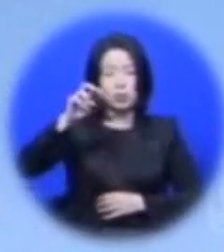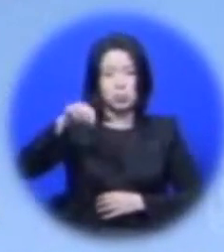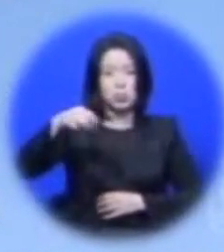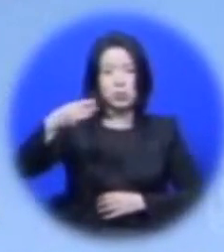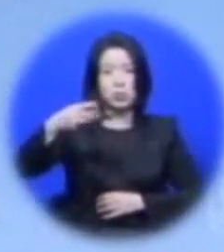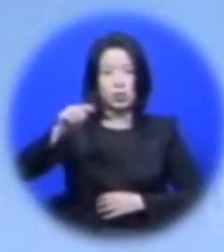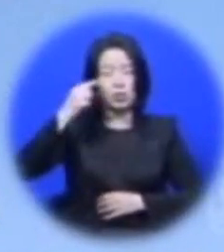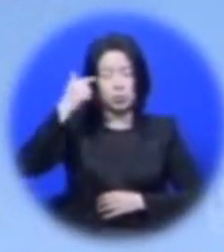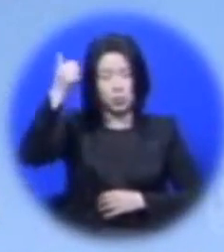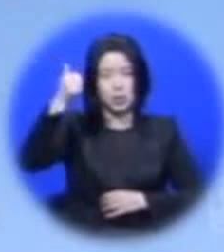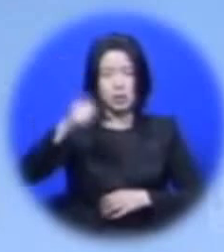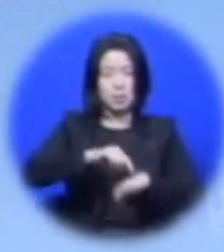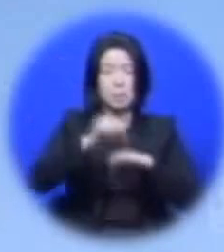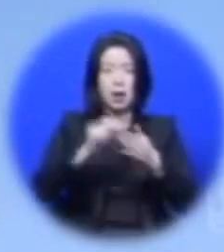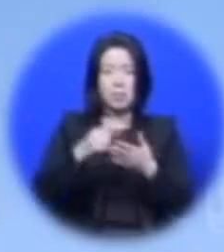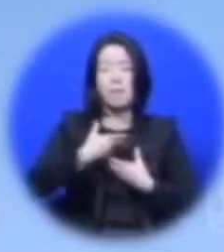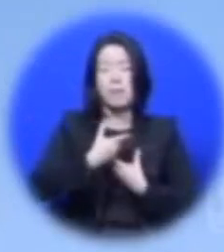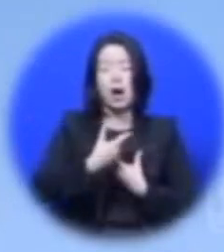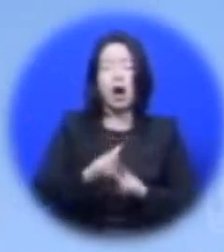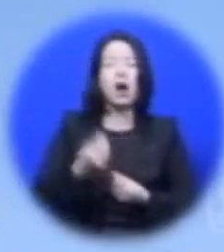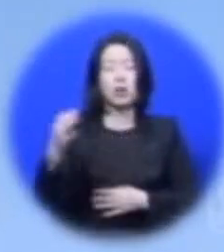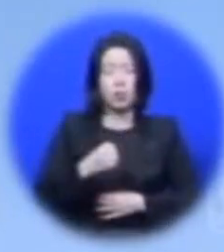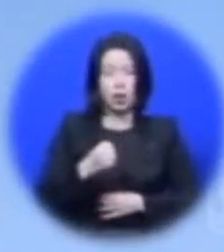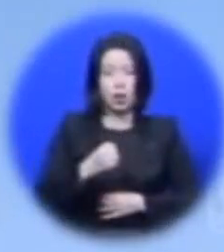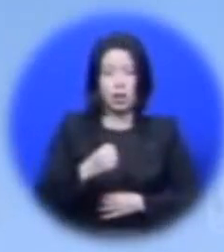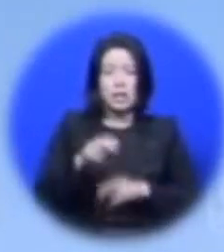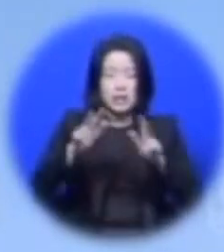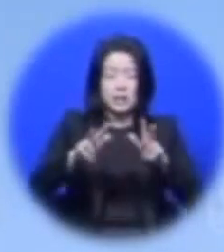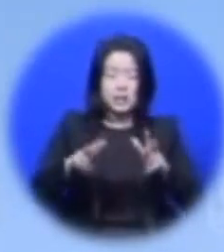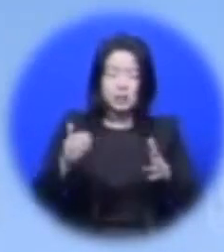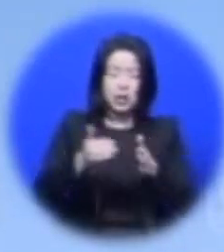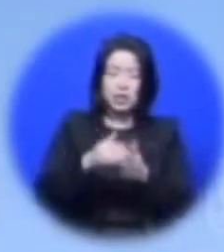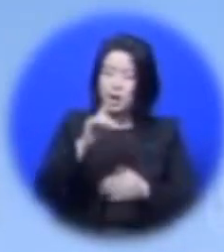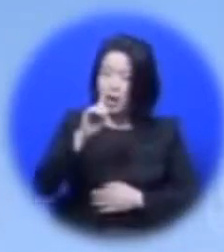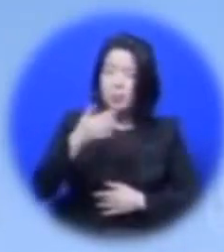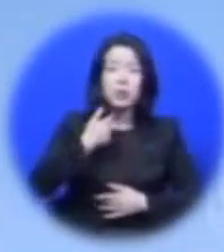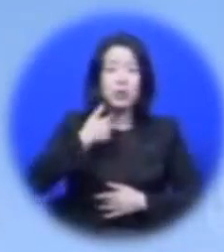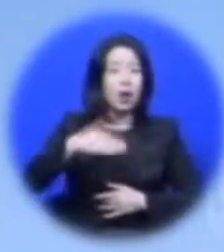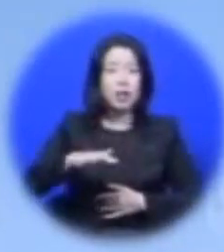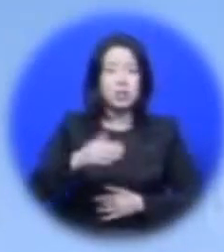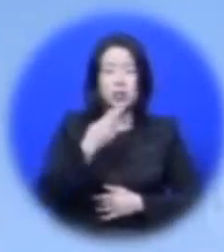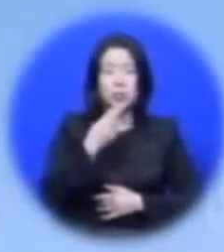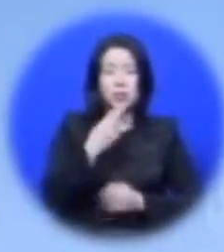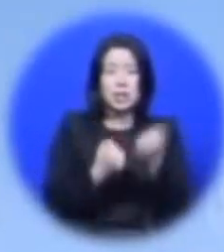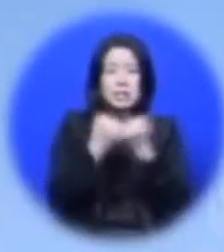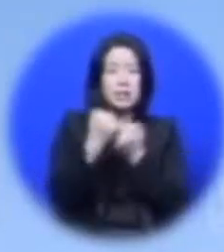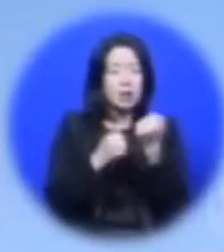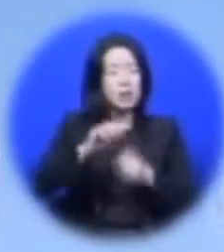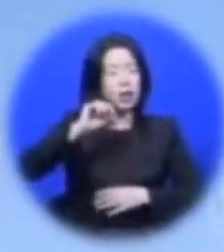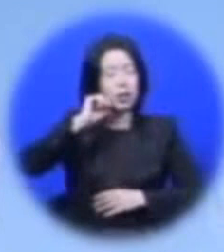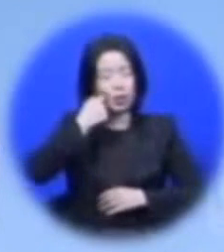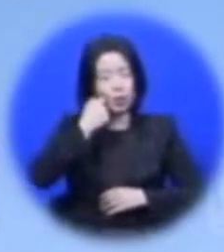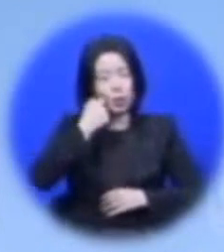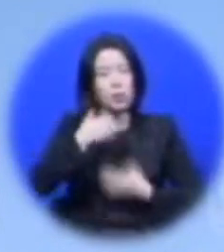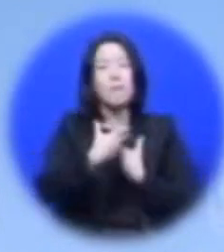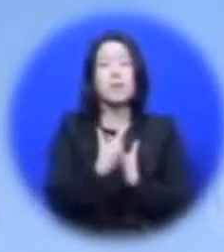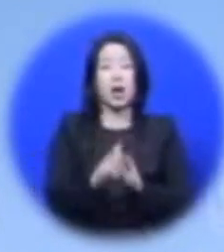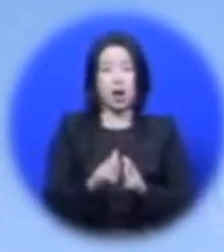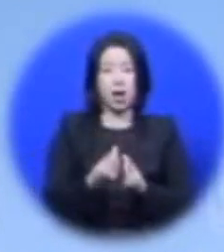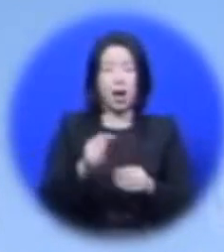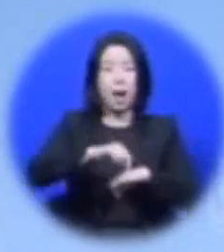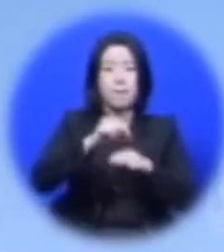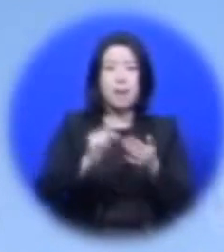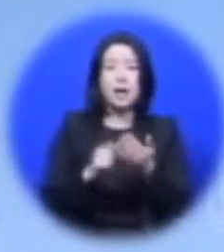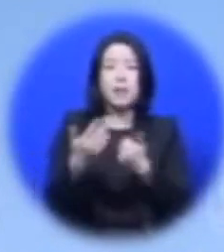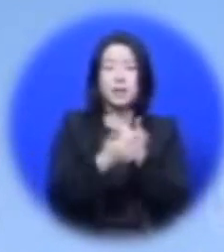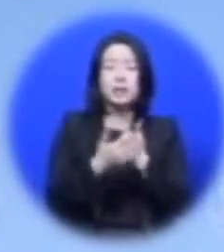평안이 임한, 자기가 지금까지 한 번도 경험해 보지 못했던 설명할 수 없는 어떤 평안과 마음의